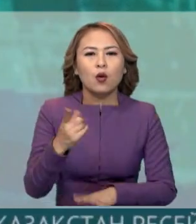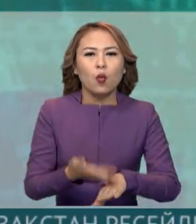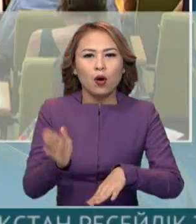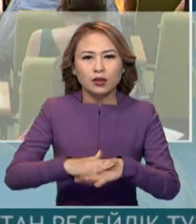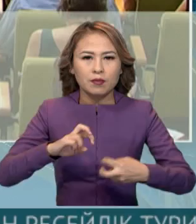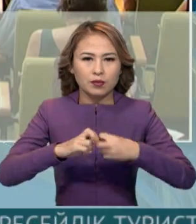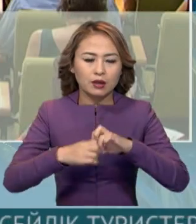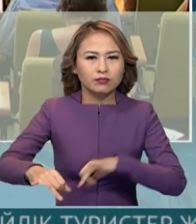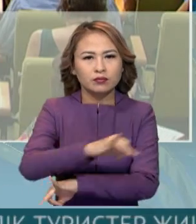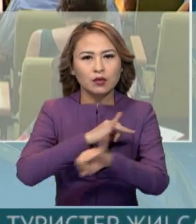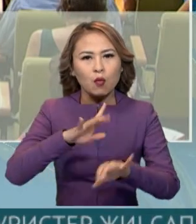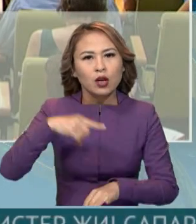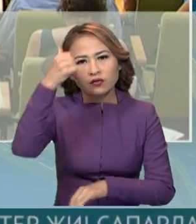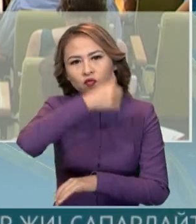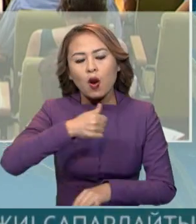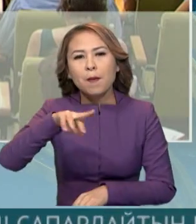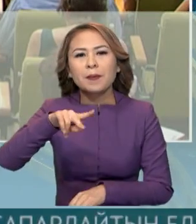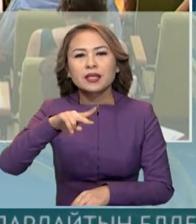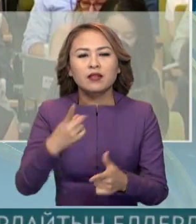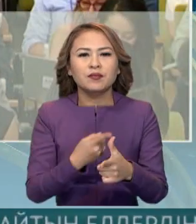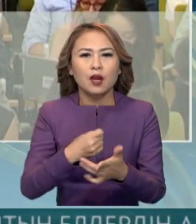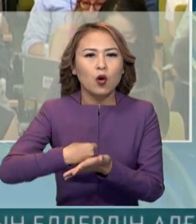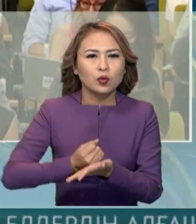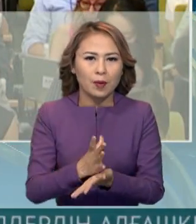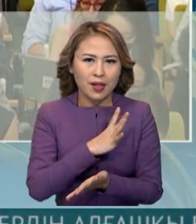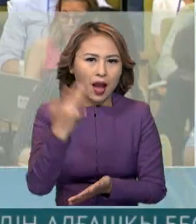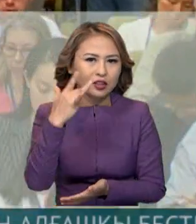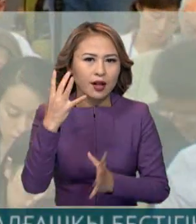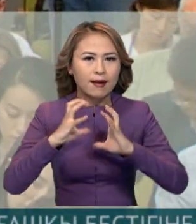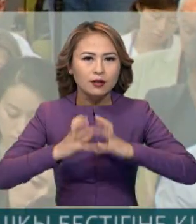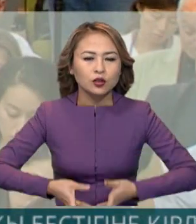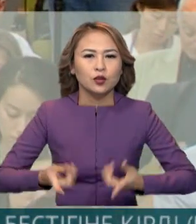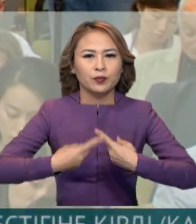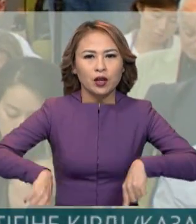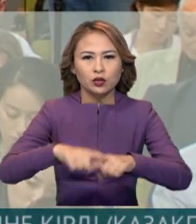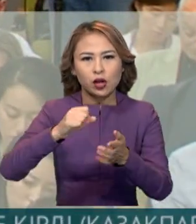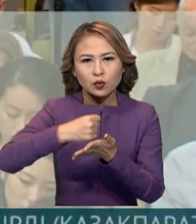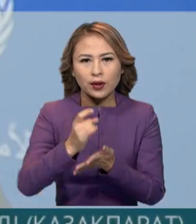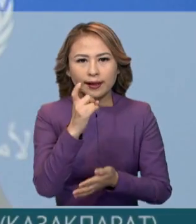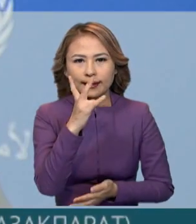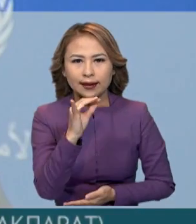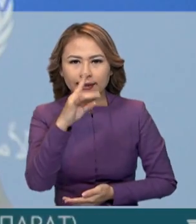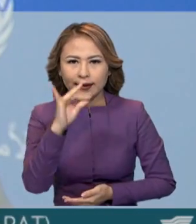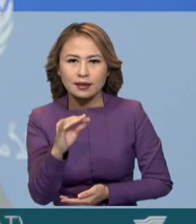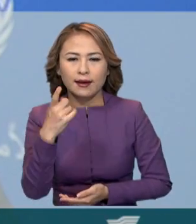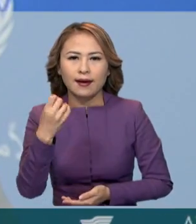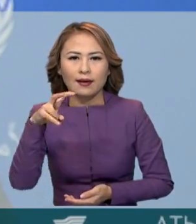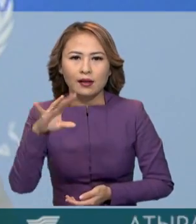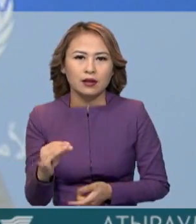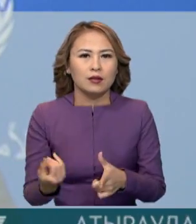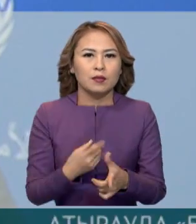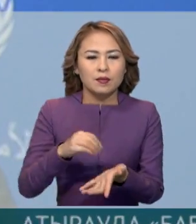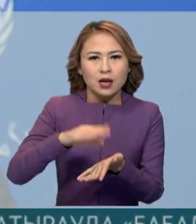провинциясындағы ахуалды талқылайды. Жиын жұма күнге белгіленген. Бұл туралы ақштың халықаралық ұйымдағы тұрақты өкілі Никки Хейли